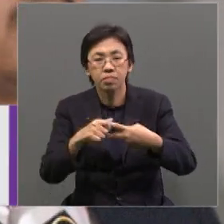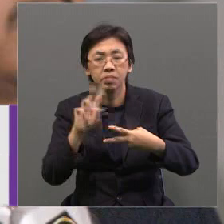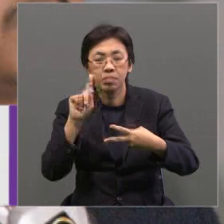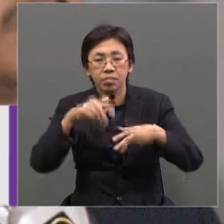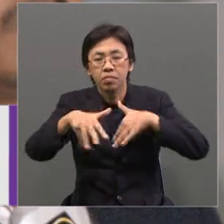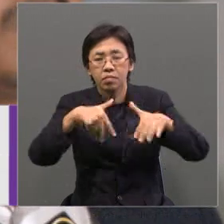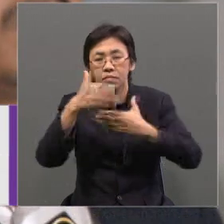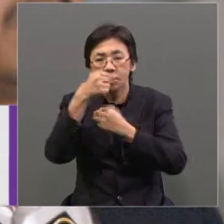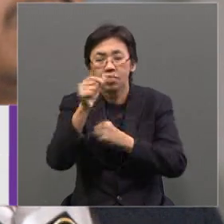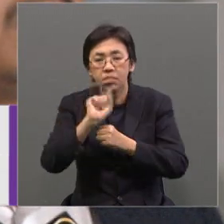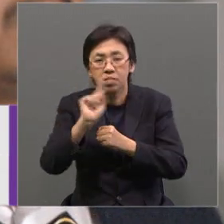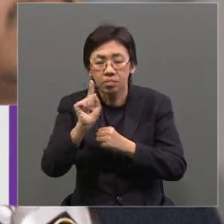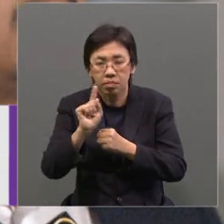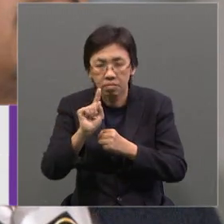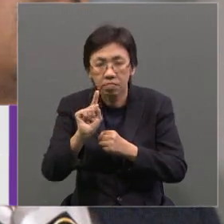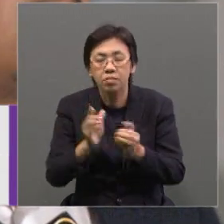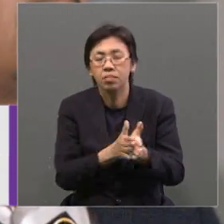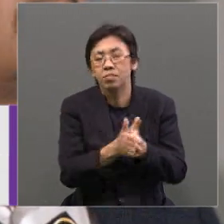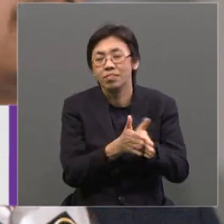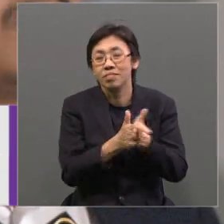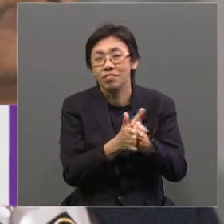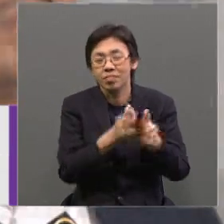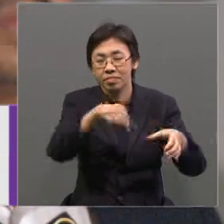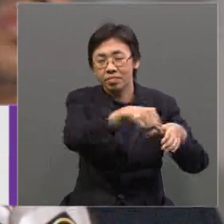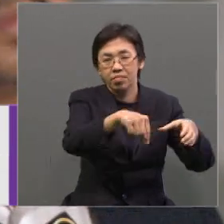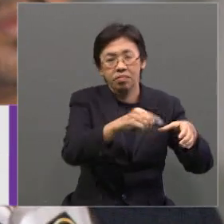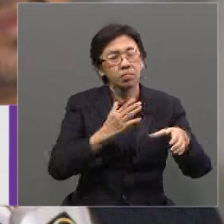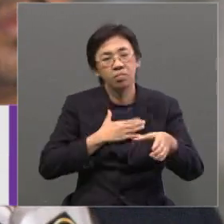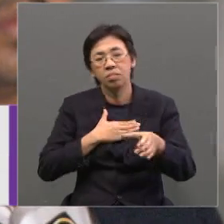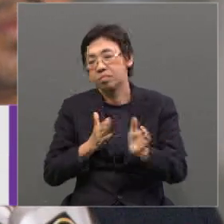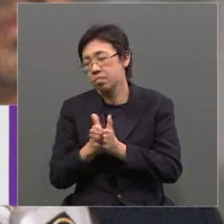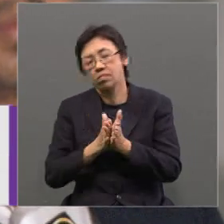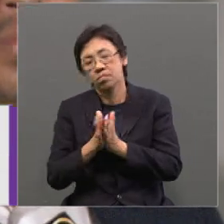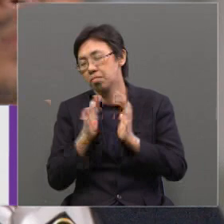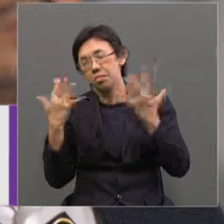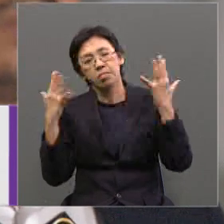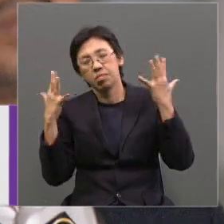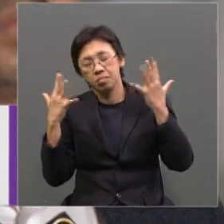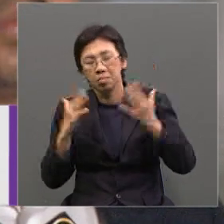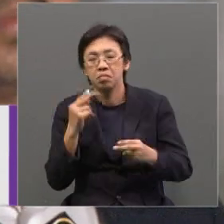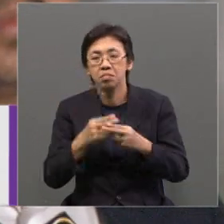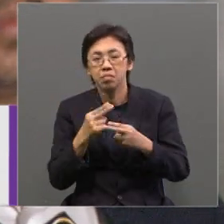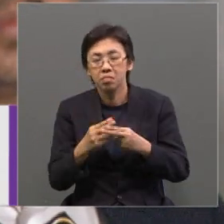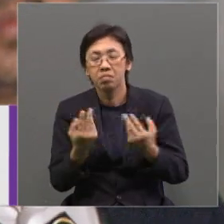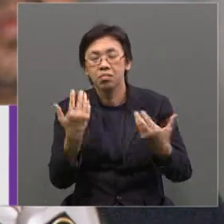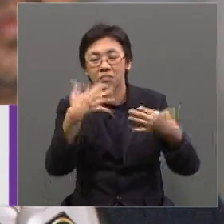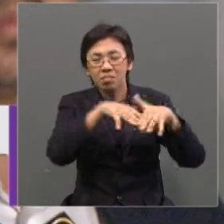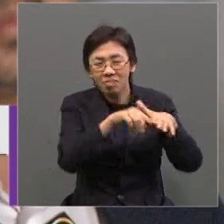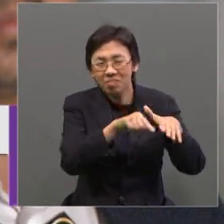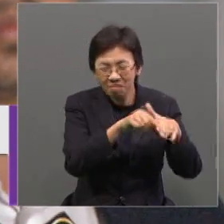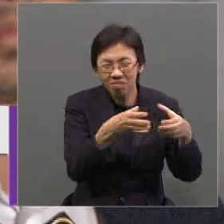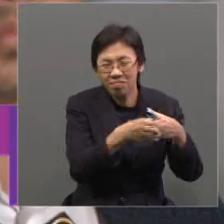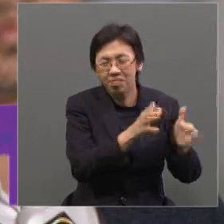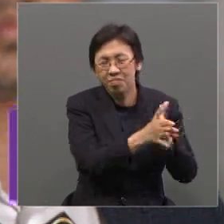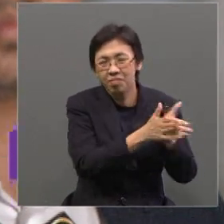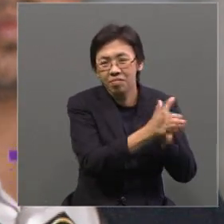นสนใจเนี่ยนั่นก็คือเส้นทางที่ไปอยู่ในวงแชร์คือตัวผมเองไม่เคยอยู่ในวงนั้นแล้วก็ไม่มีชื่อที่จะไปอยู่ในเส้นทางนั้นแต่ตัวผม